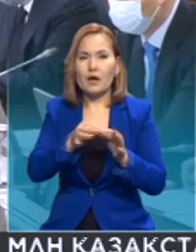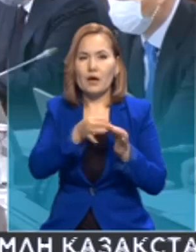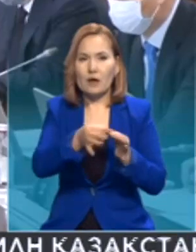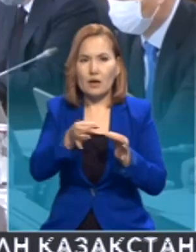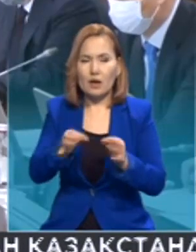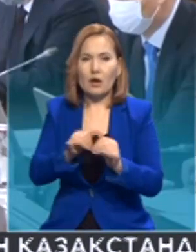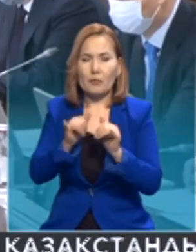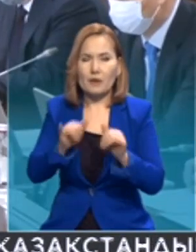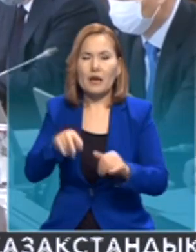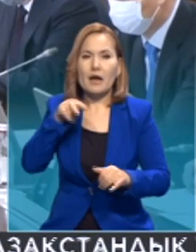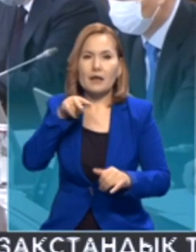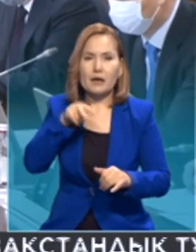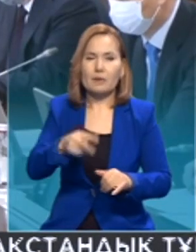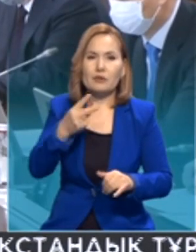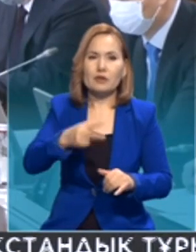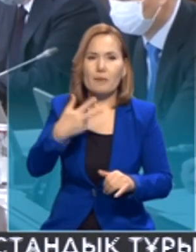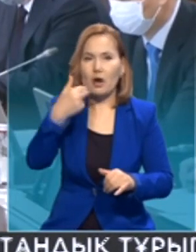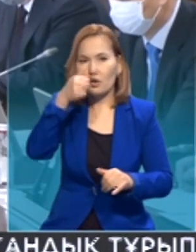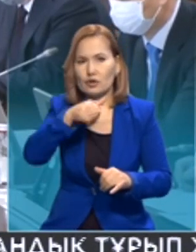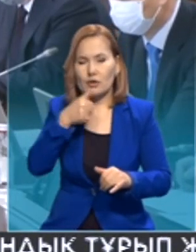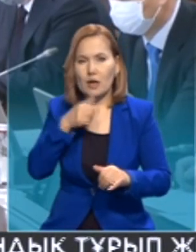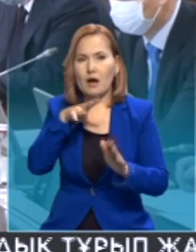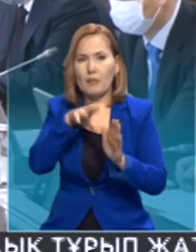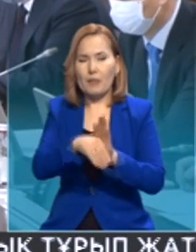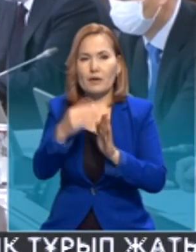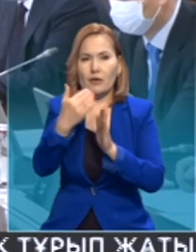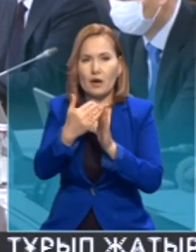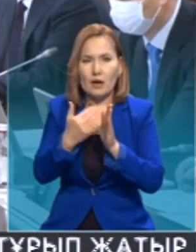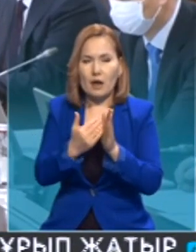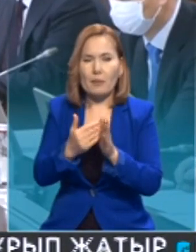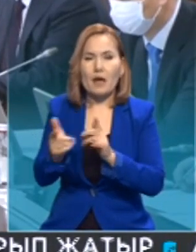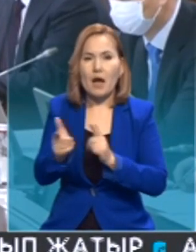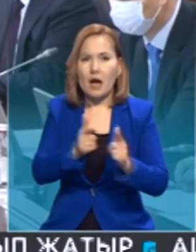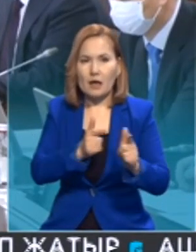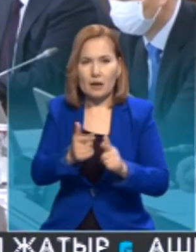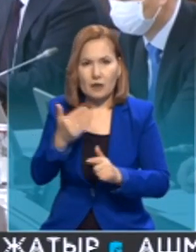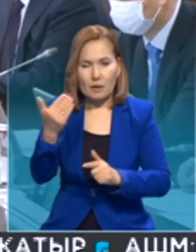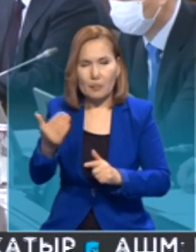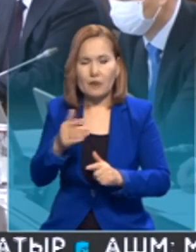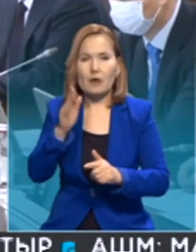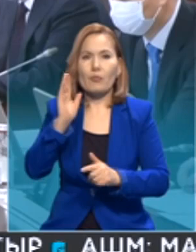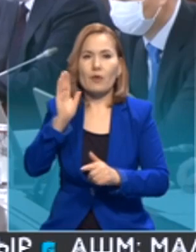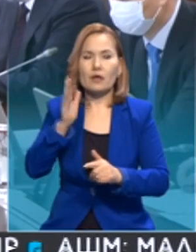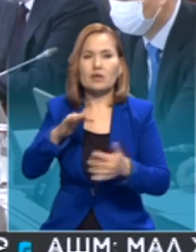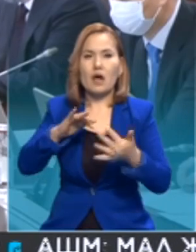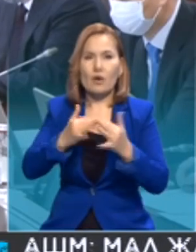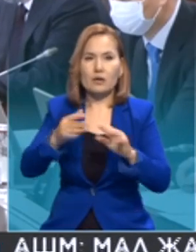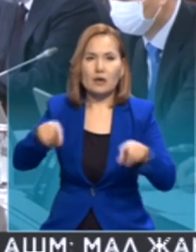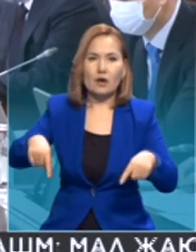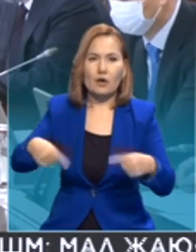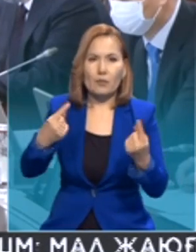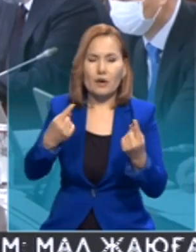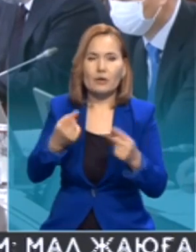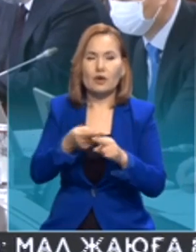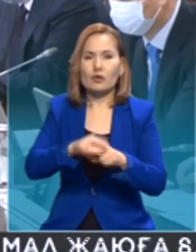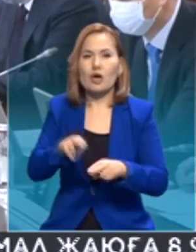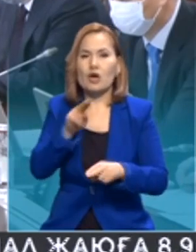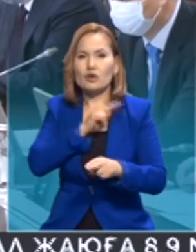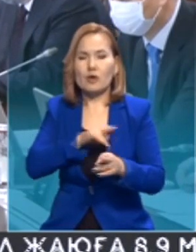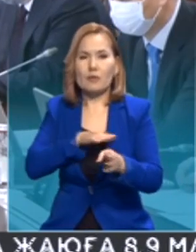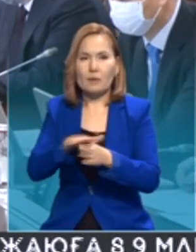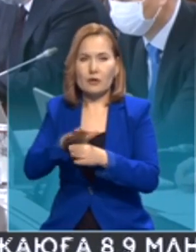дамытудың 23-27 жылдарға арналған тұжырымдамасын әзірлеу барысында болашағы бар ауылдарды айқындау